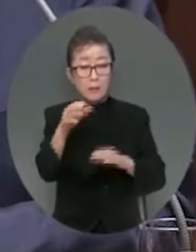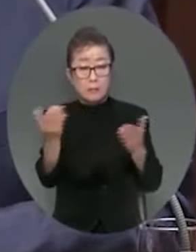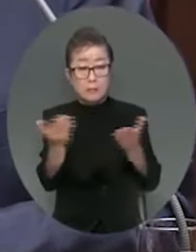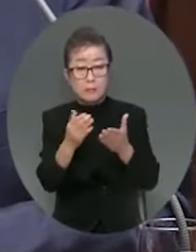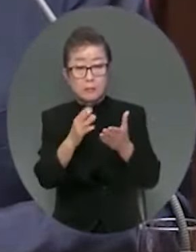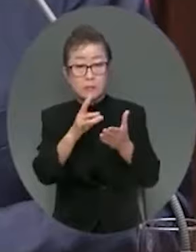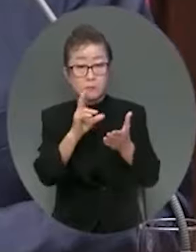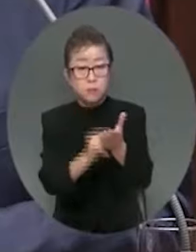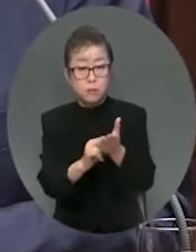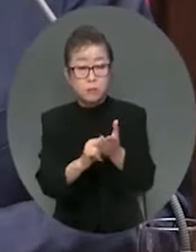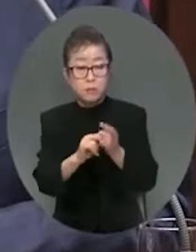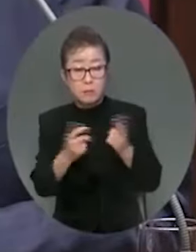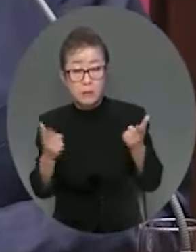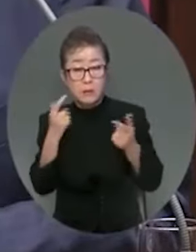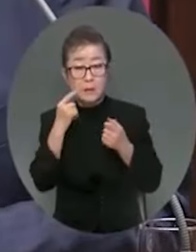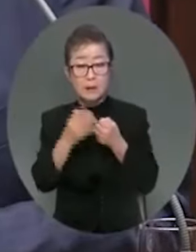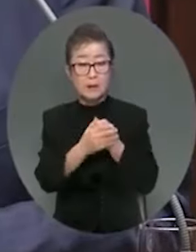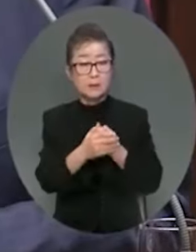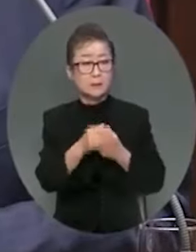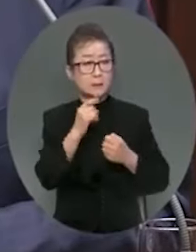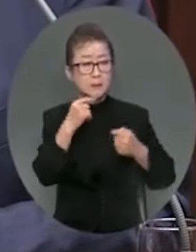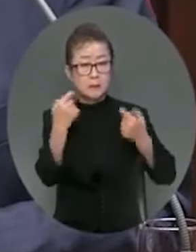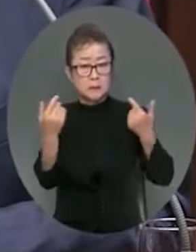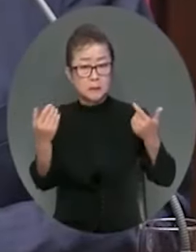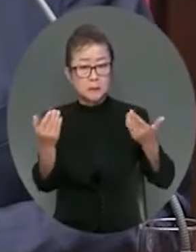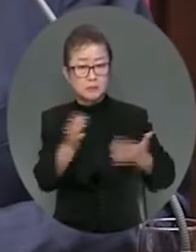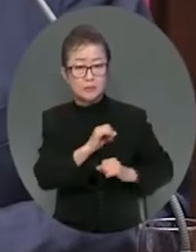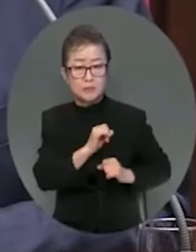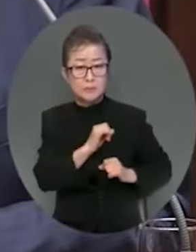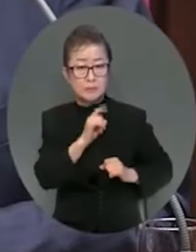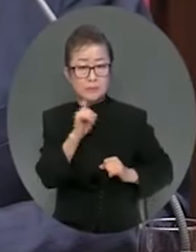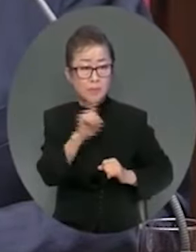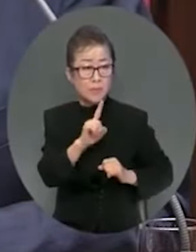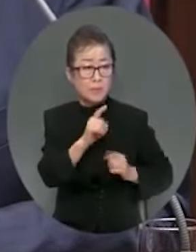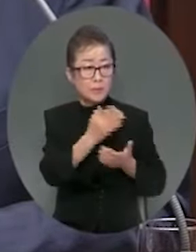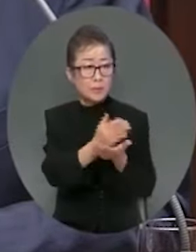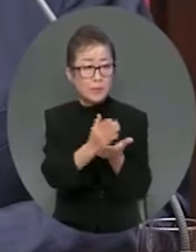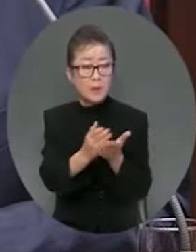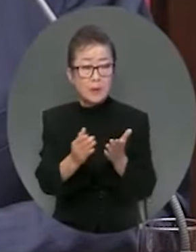그러니까 처벌한다? 이제 아니다? 이게 응급실